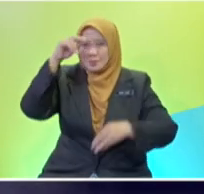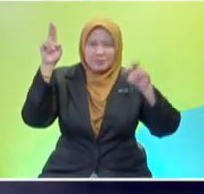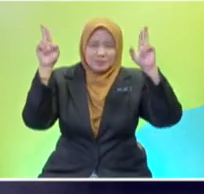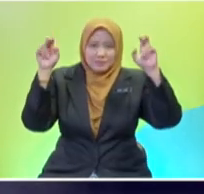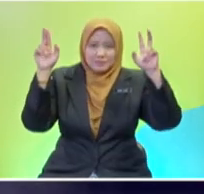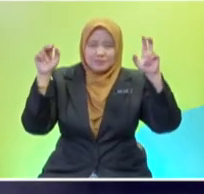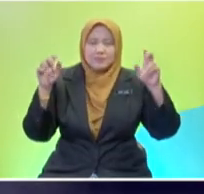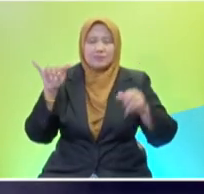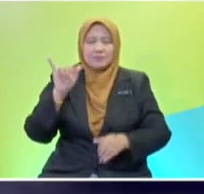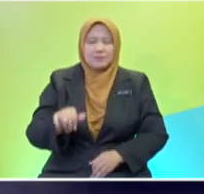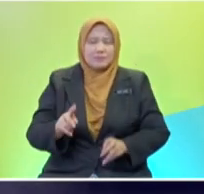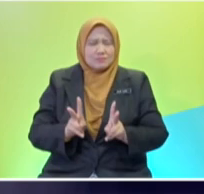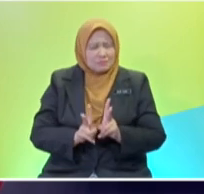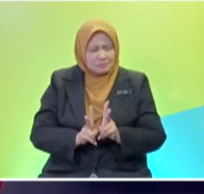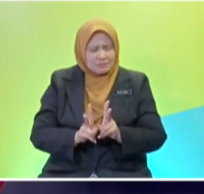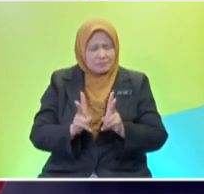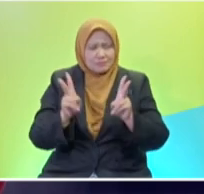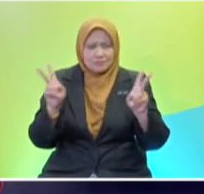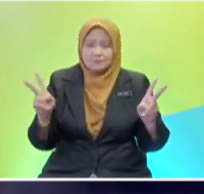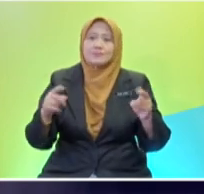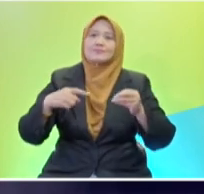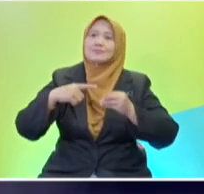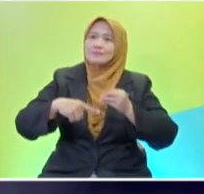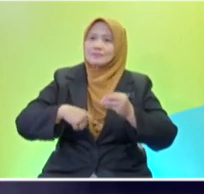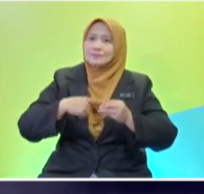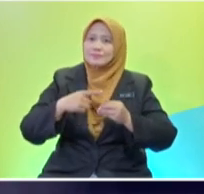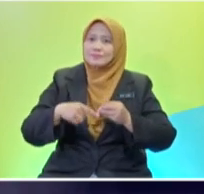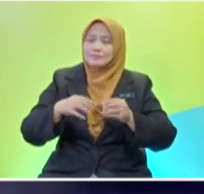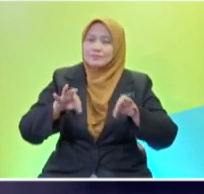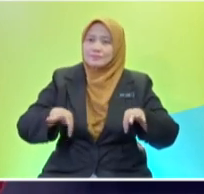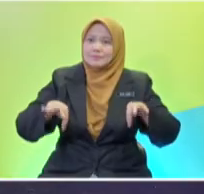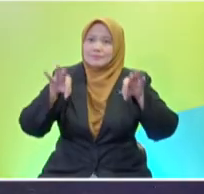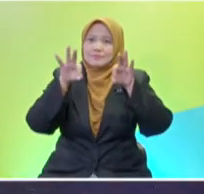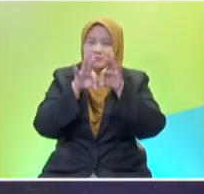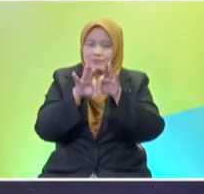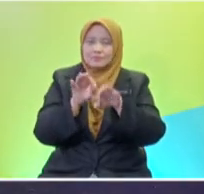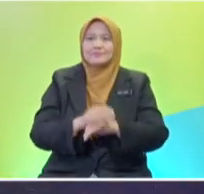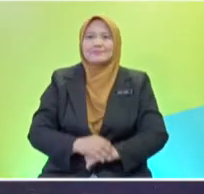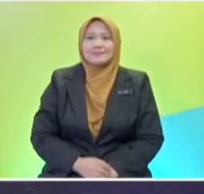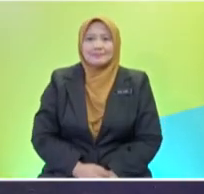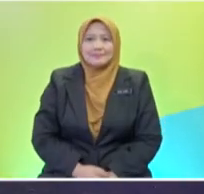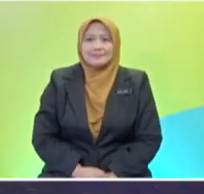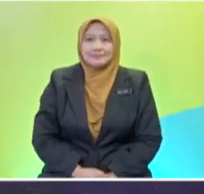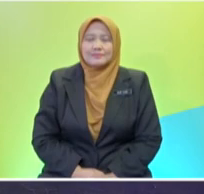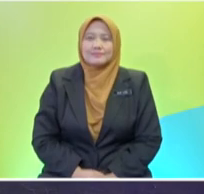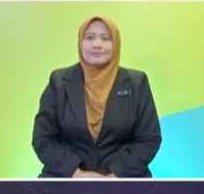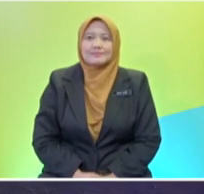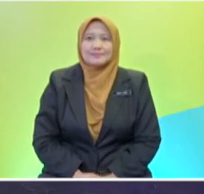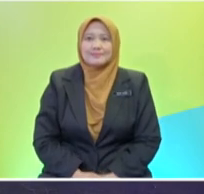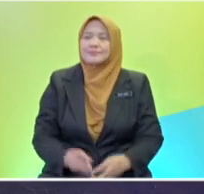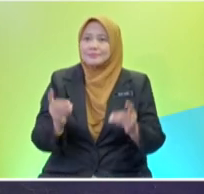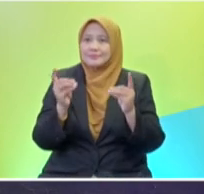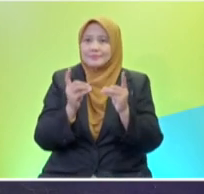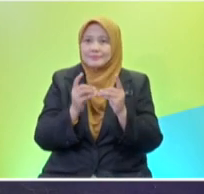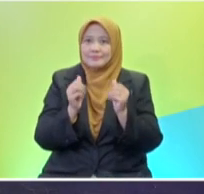sangat-sangat penting untuk dipelajari oleh murid-murid dekat rumah baik kita berjumpa lagi dalam episode kali ini mereka